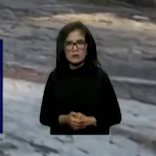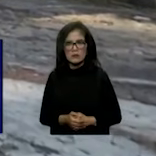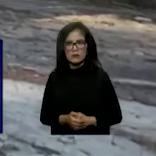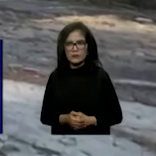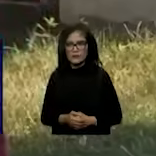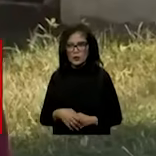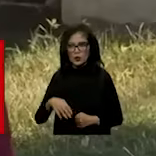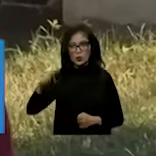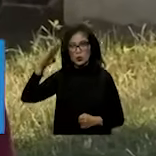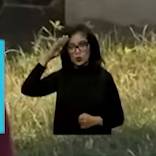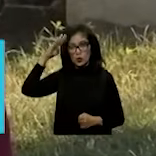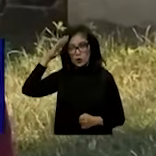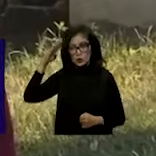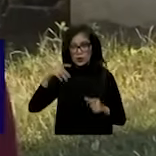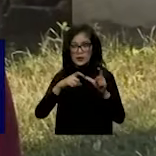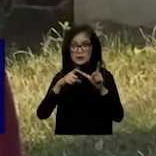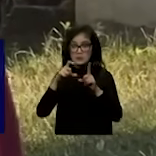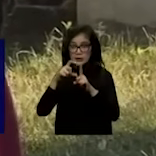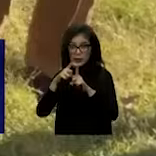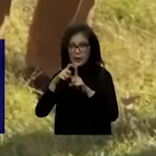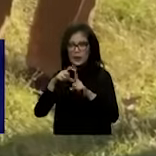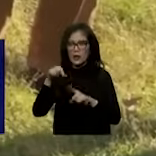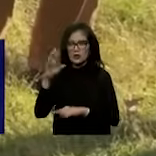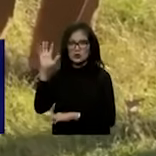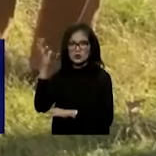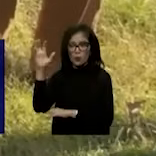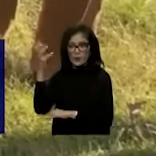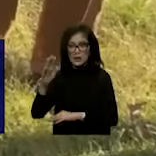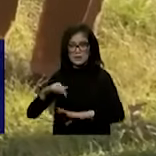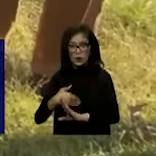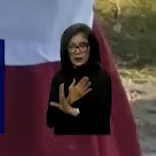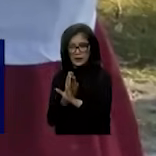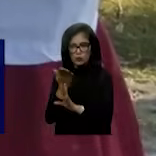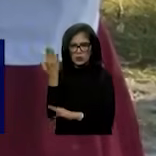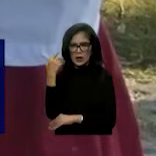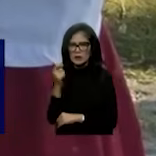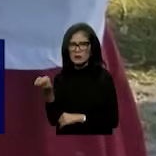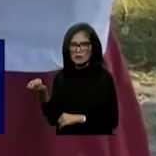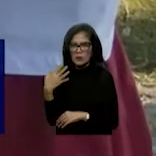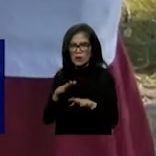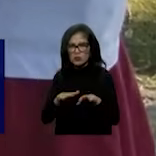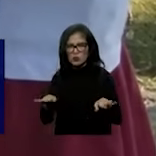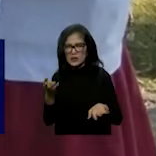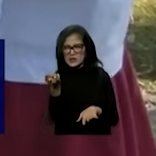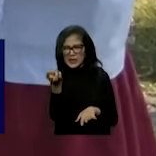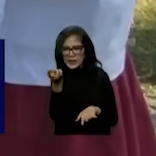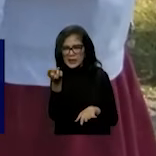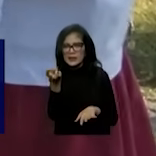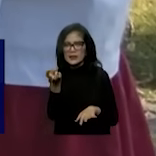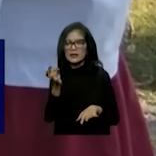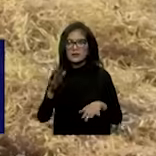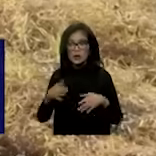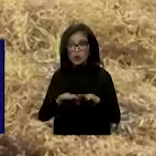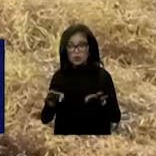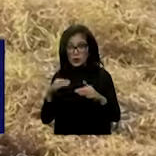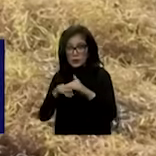Upacara bendera di SD Negeri Sumberaji 1 Kabuh Jombang Jawa Timur hanya diikuti oleh segelintir siswa. Bukan karena para siswa tidak masuk